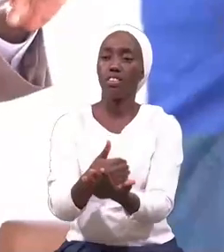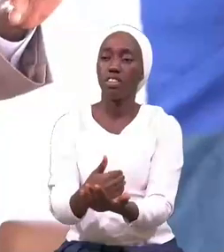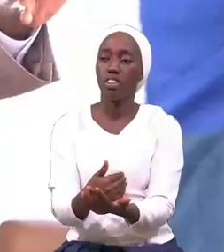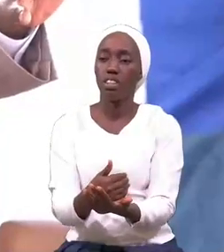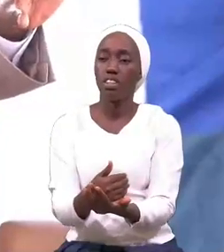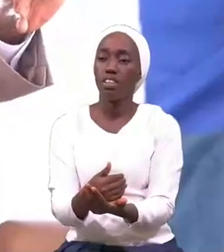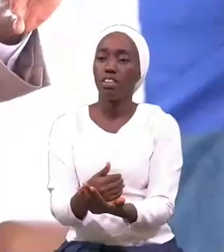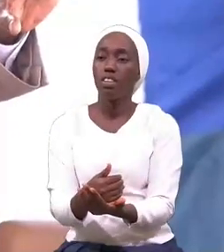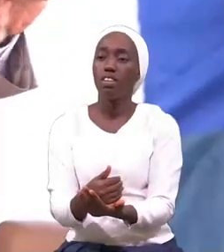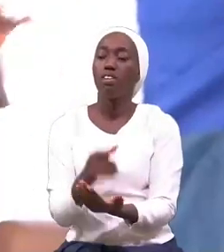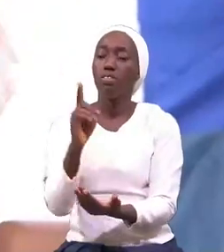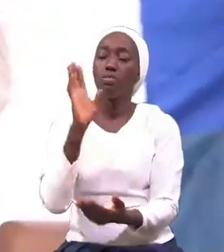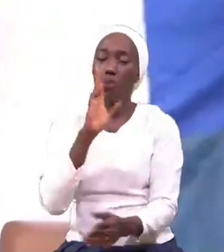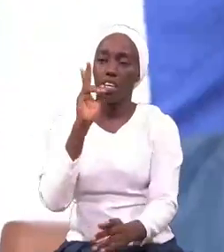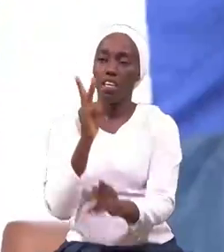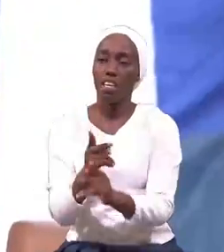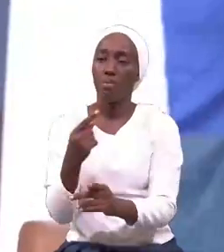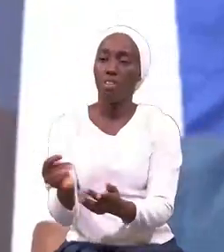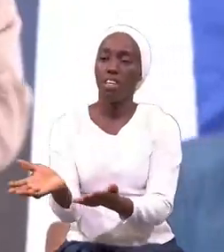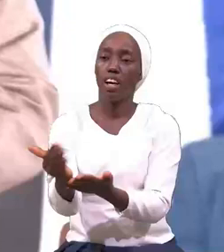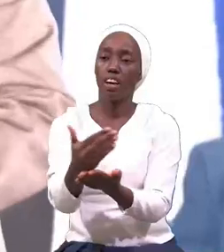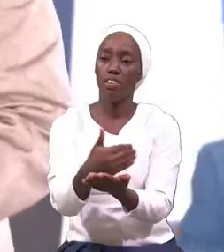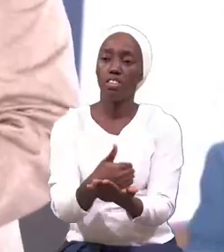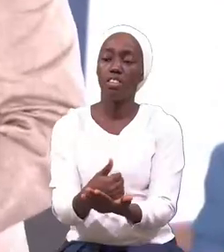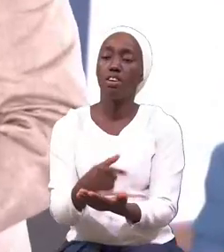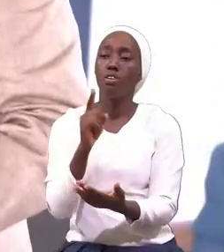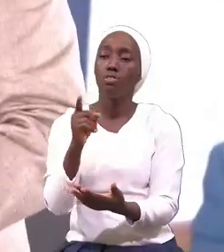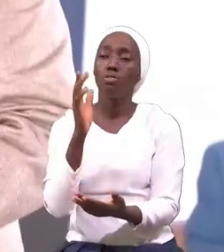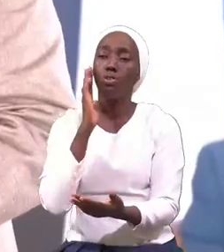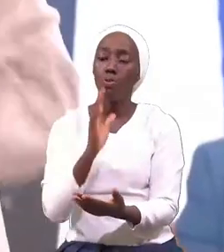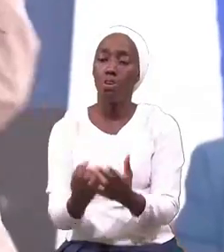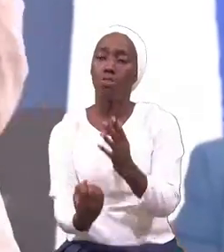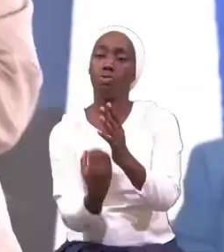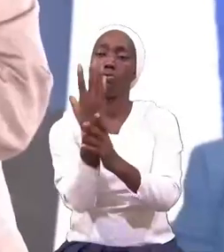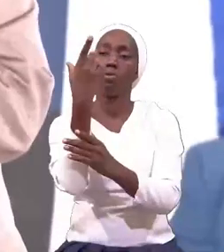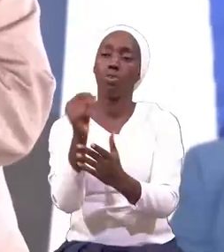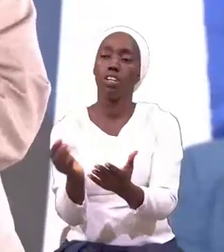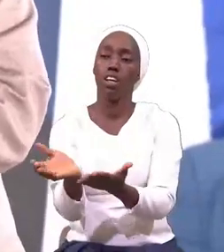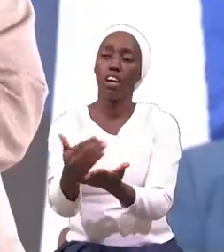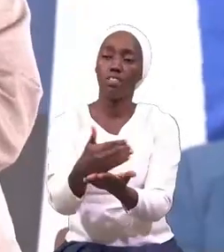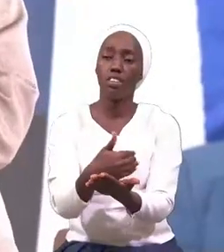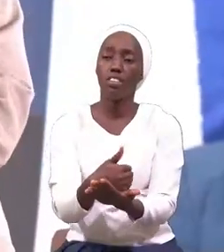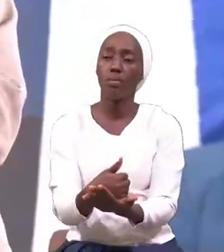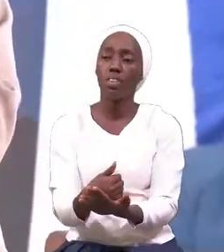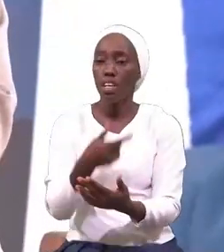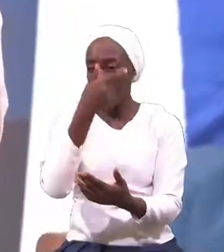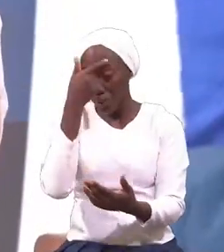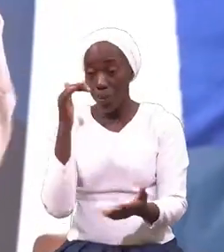âmes. Et tu vas garder la moisson. Et tu feras croître la moisson.